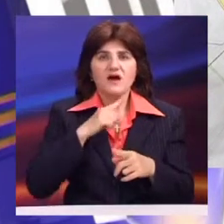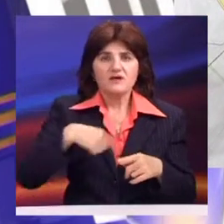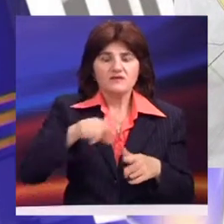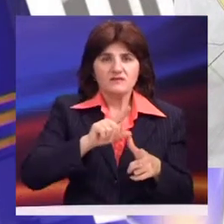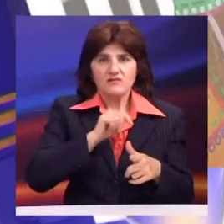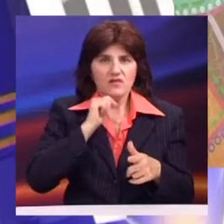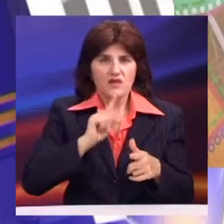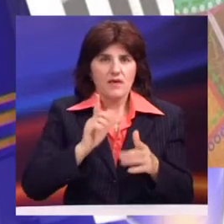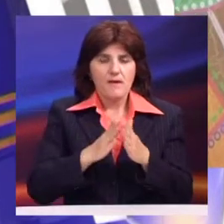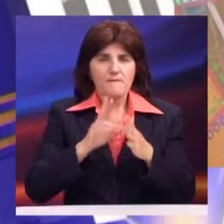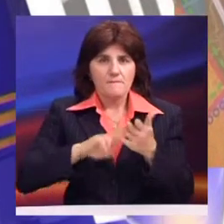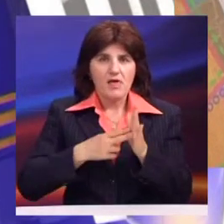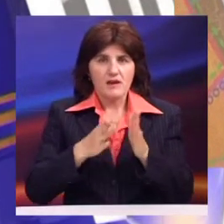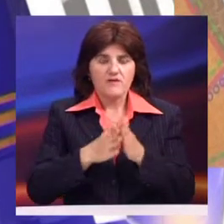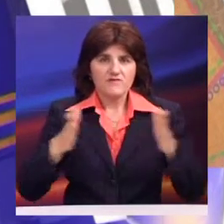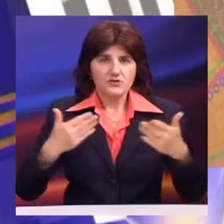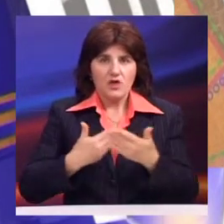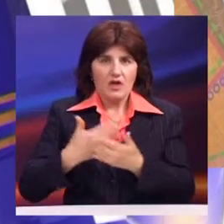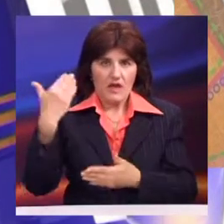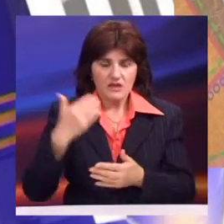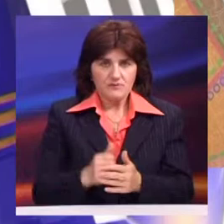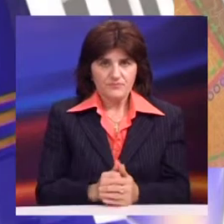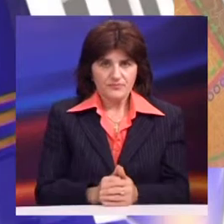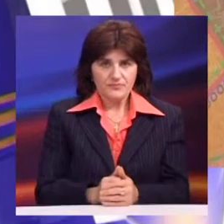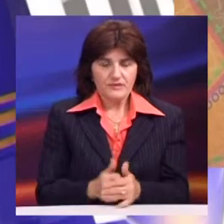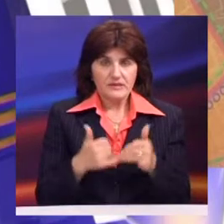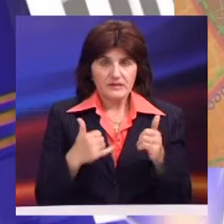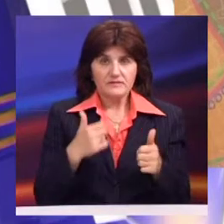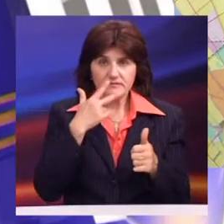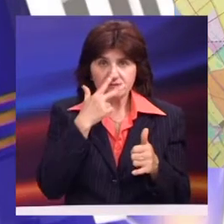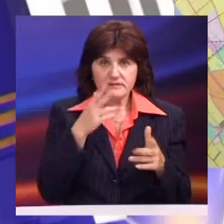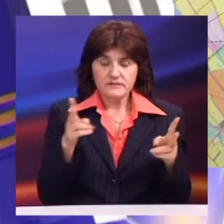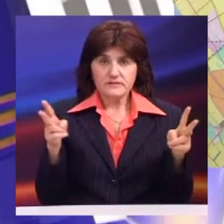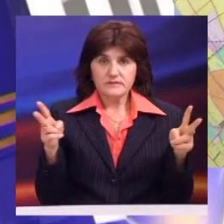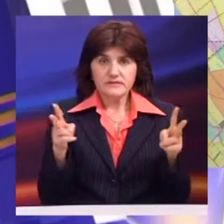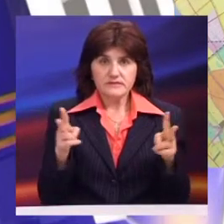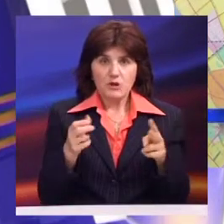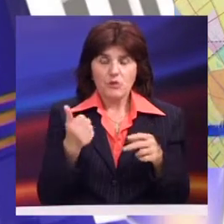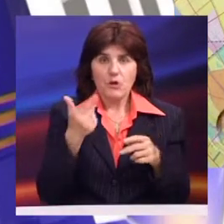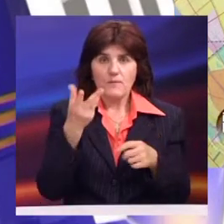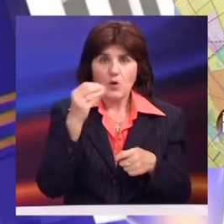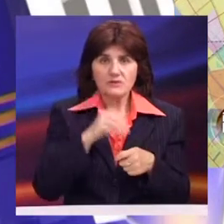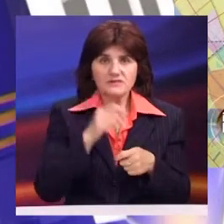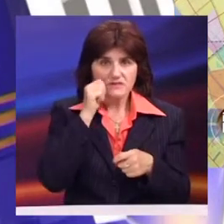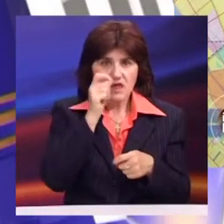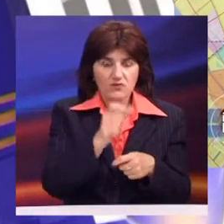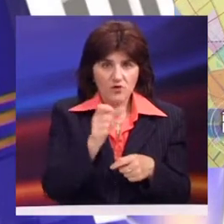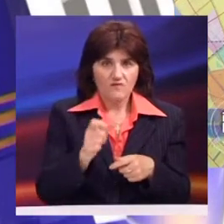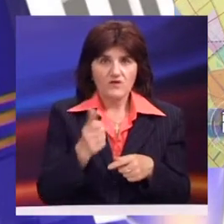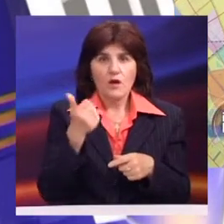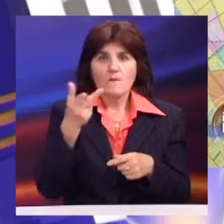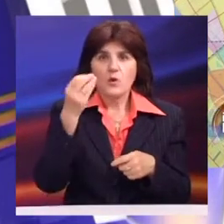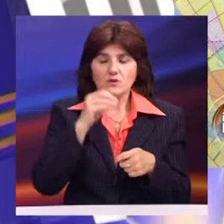a planovi ne predviđaju dalje širenje grada u tom smislu. Smanjujemo broj stanovnika, smanjujemo broj